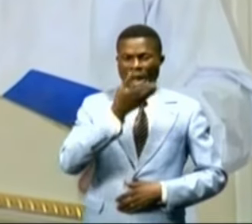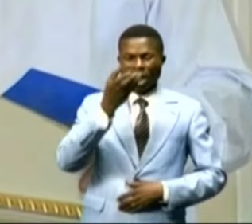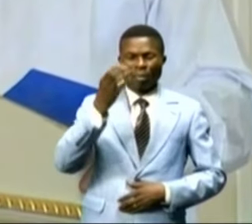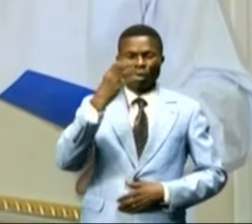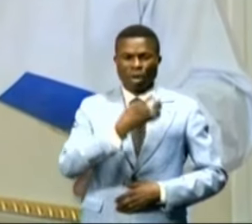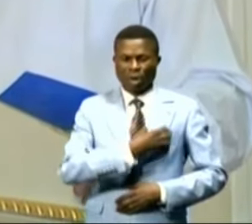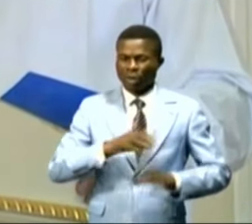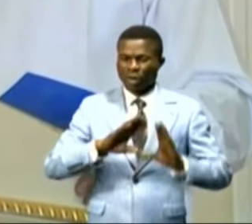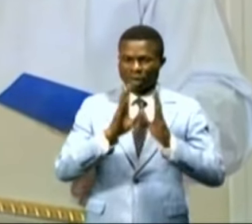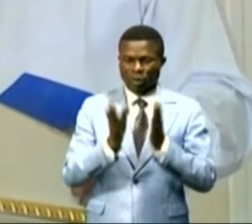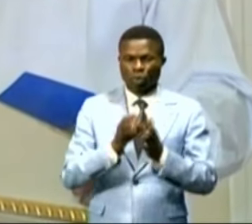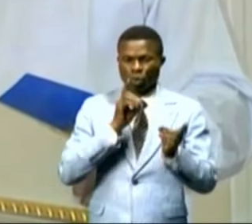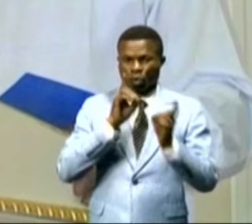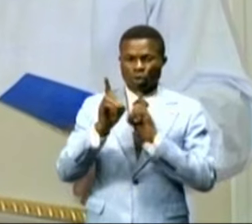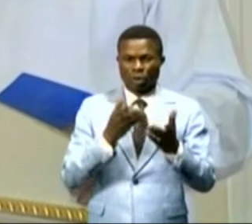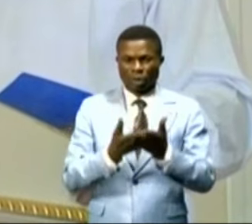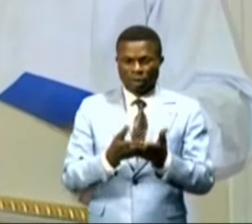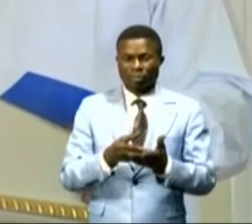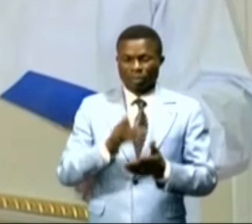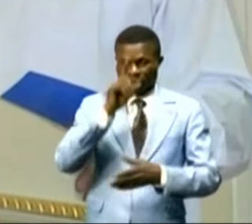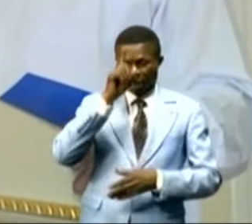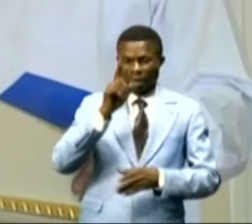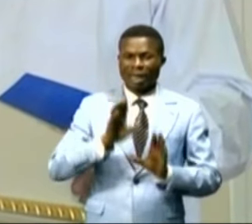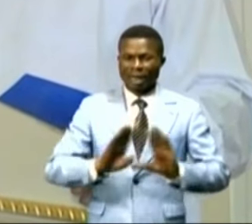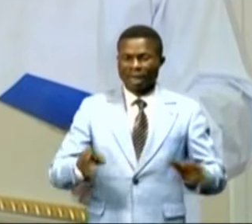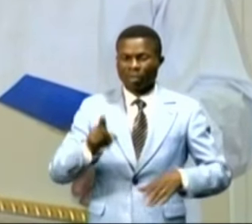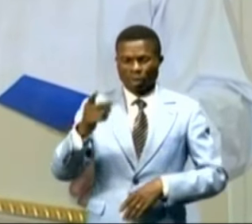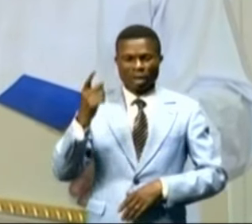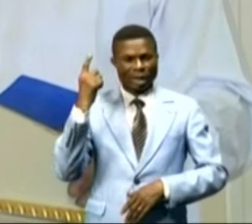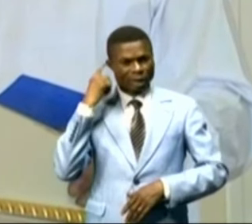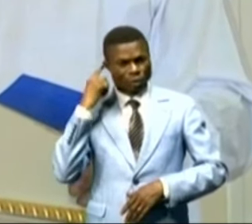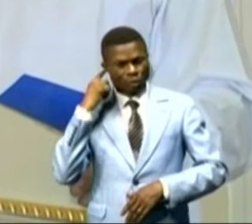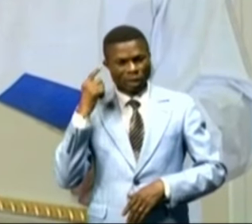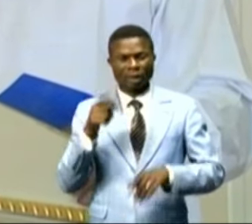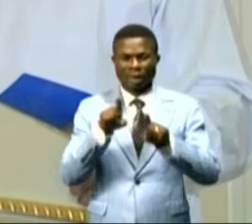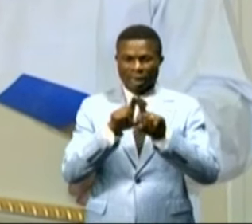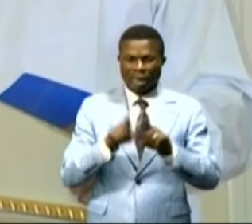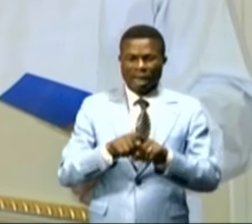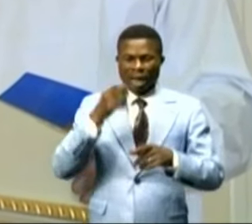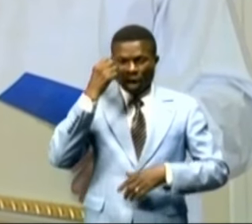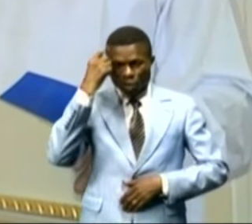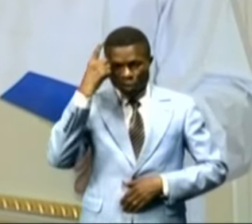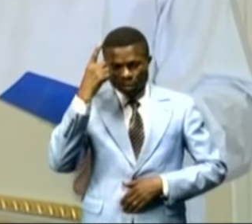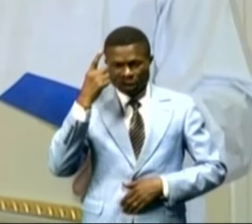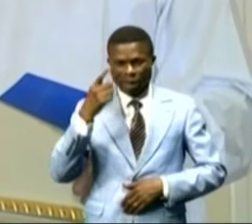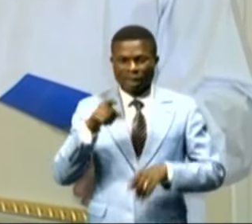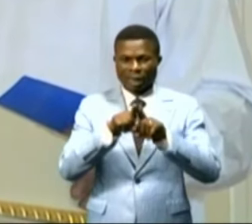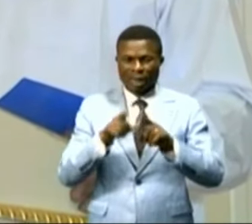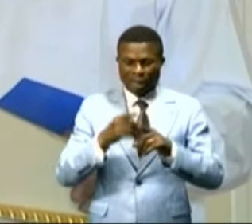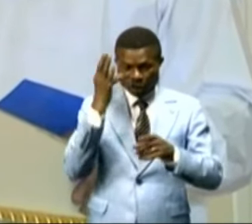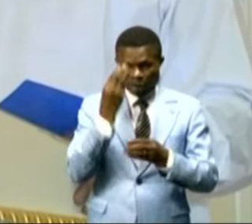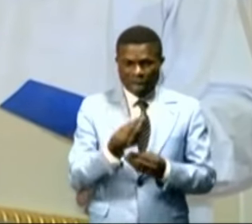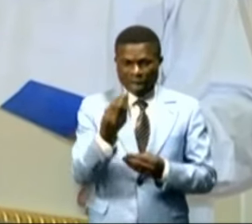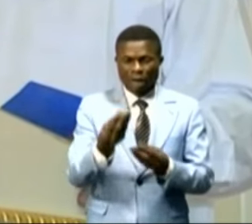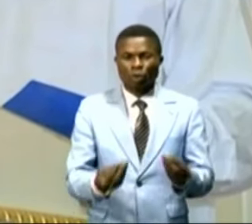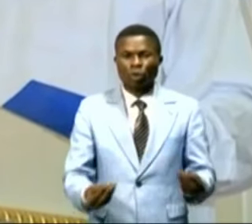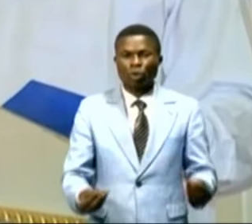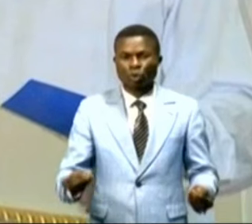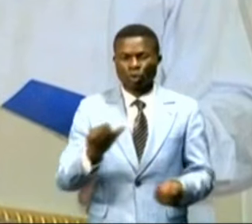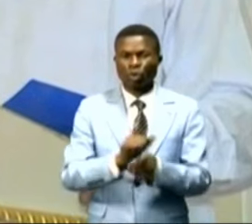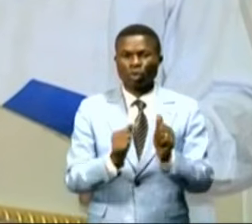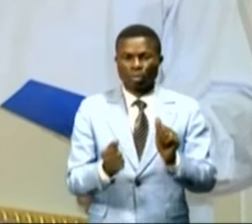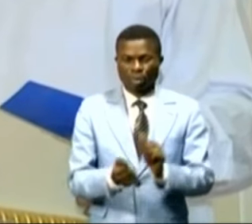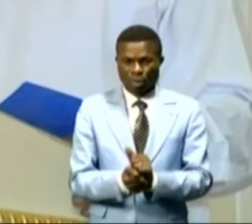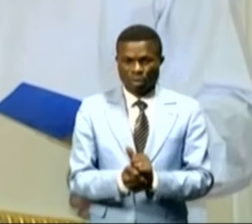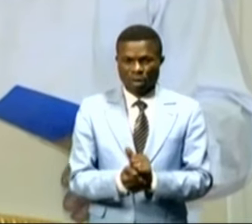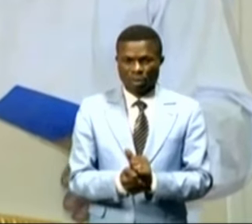pourparlers. Votre capacité à écouter, à comprendre et à trouver des solutions là